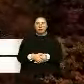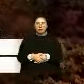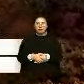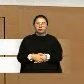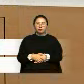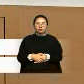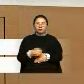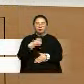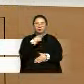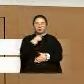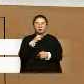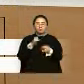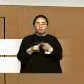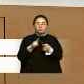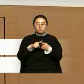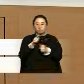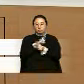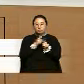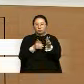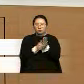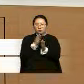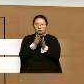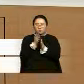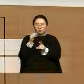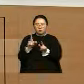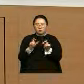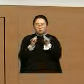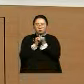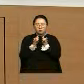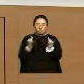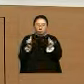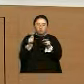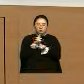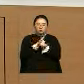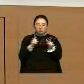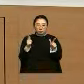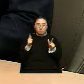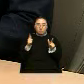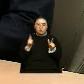시장님의 바람대로 여러 기관들, 그리고 시민들, 그리고 다른 이제